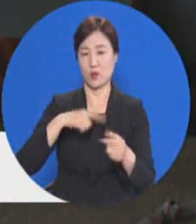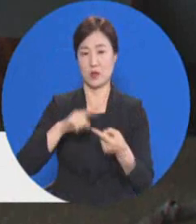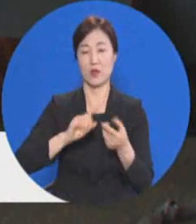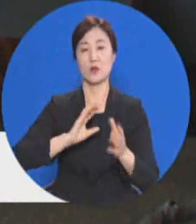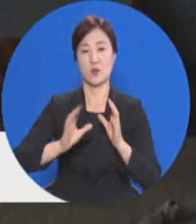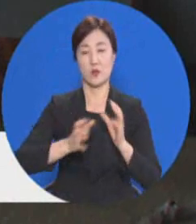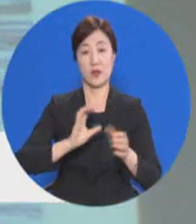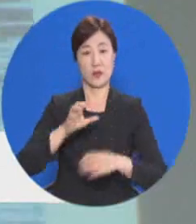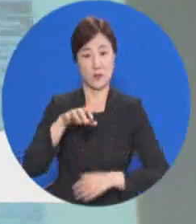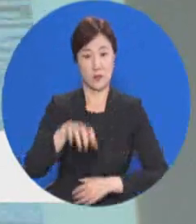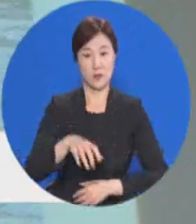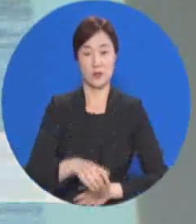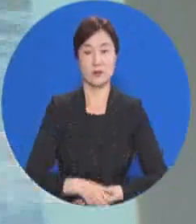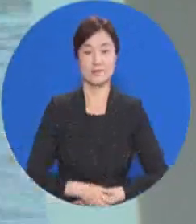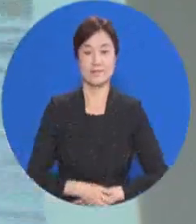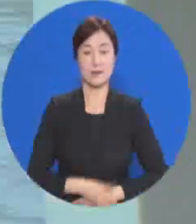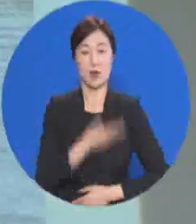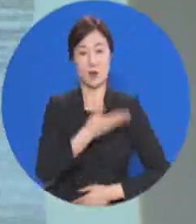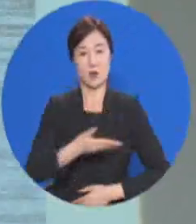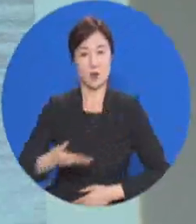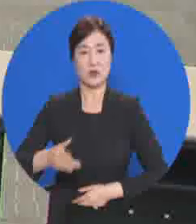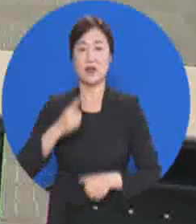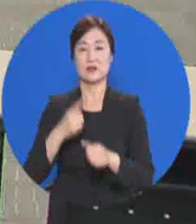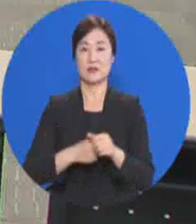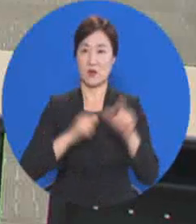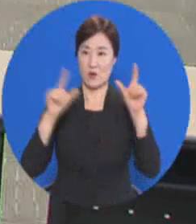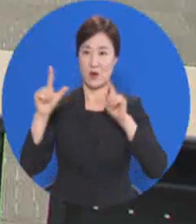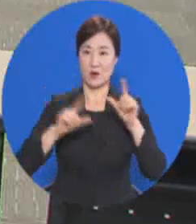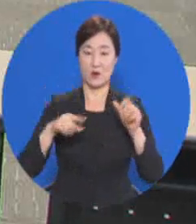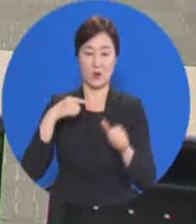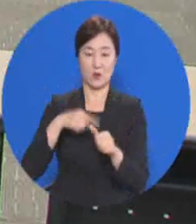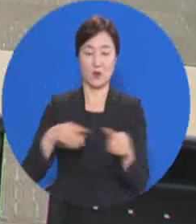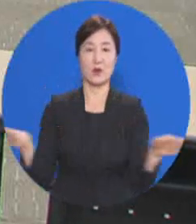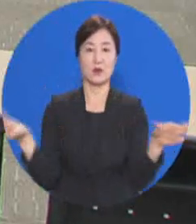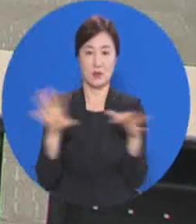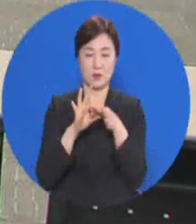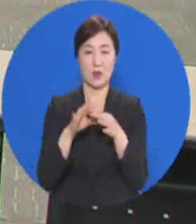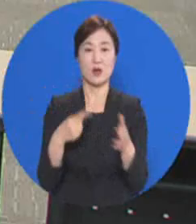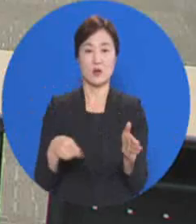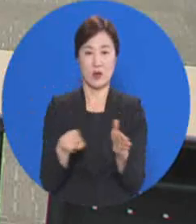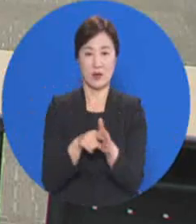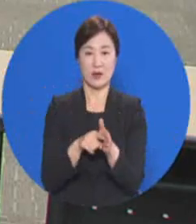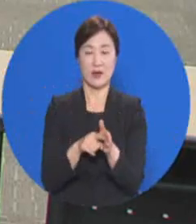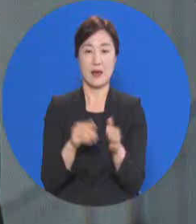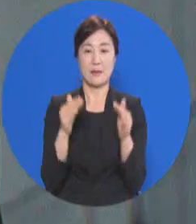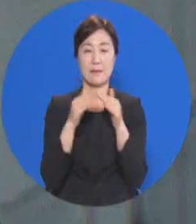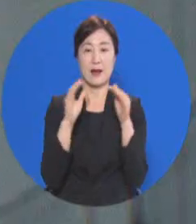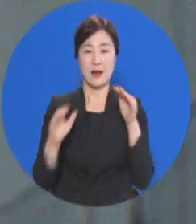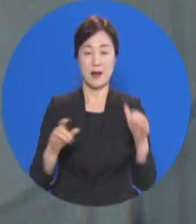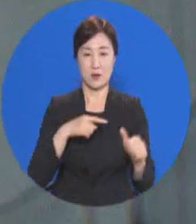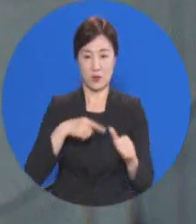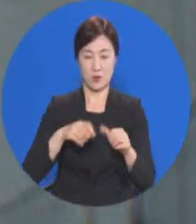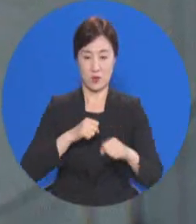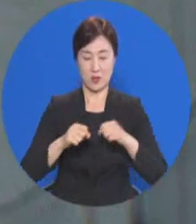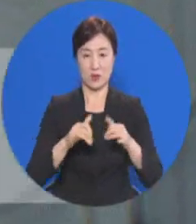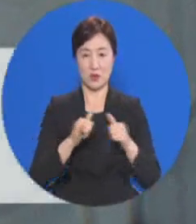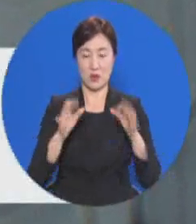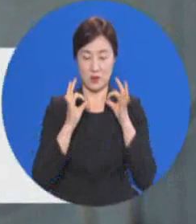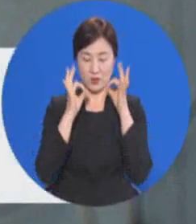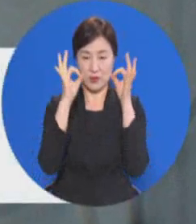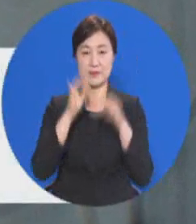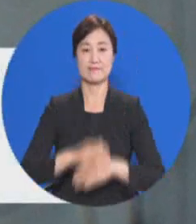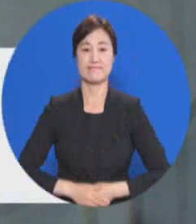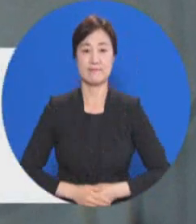건 동천의 생태 환경을 교육에 접목하기 위한 마을교육활동가들의 노력이었습니다. 학교에서 하지 못한